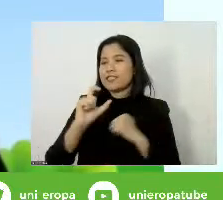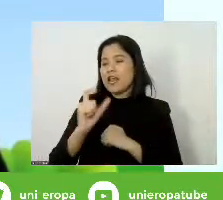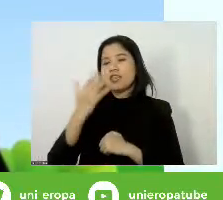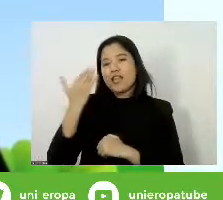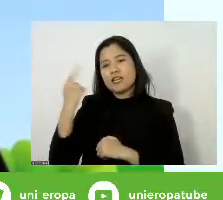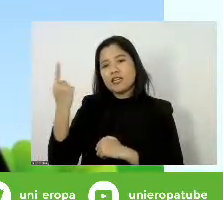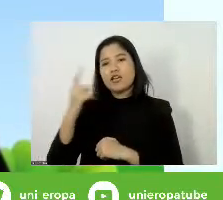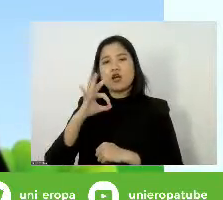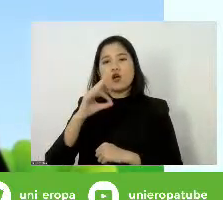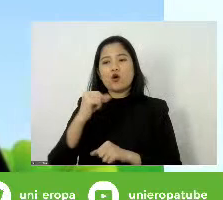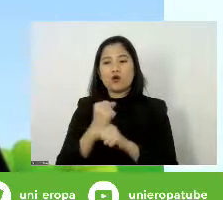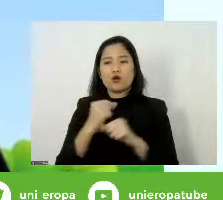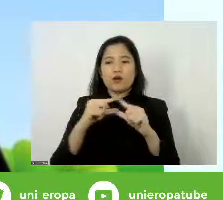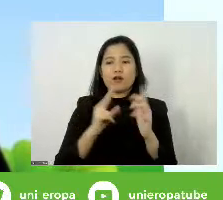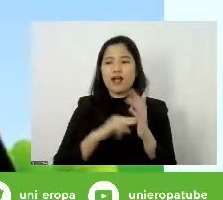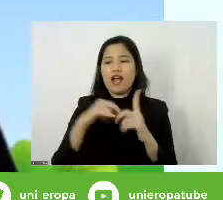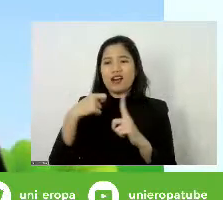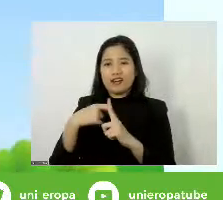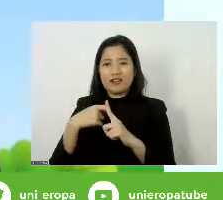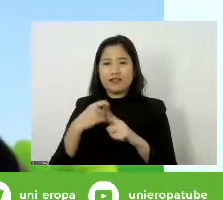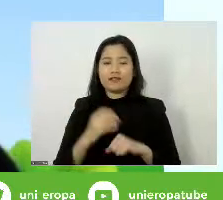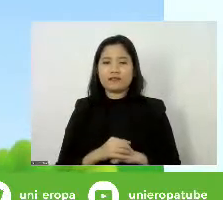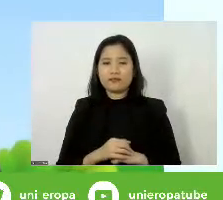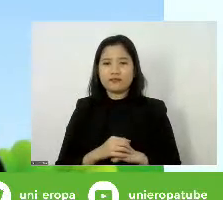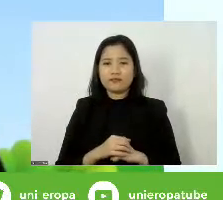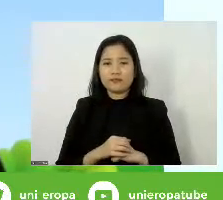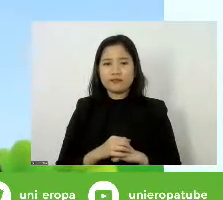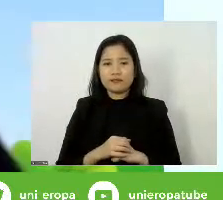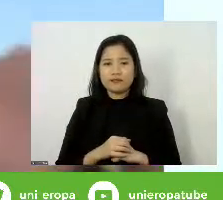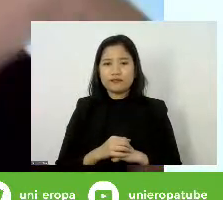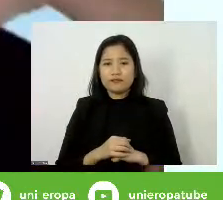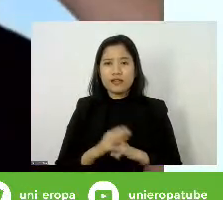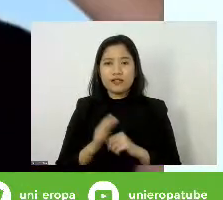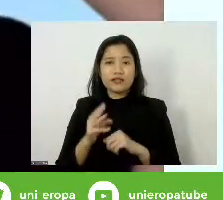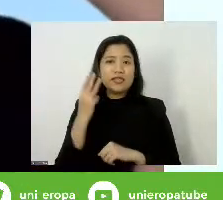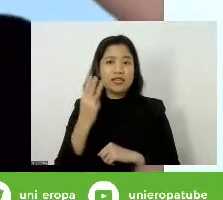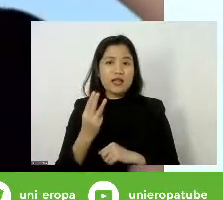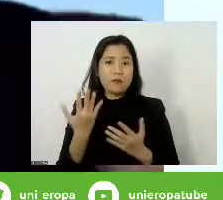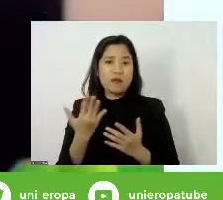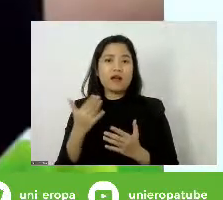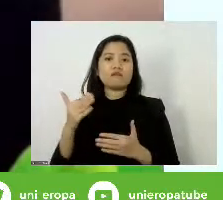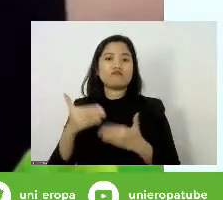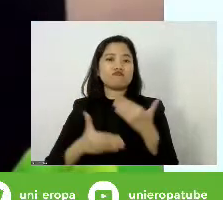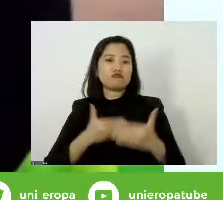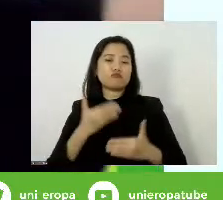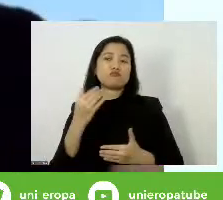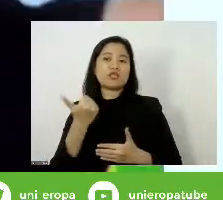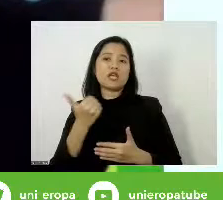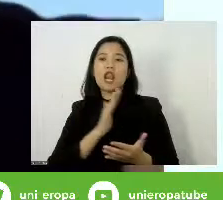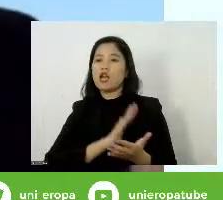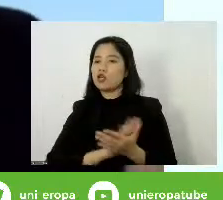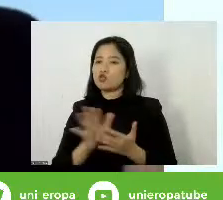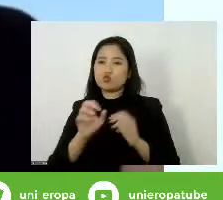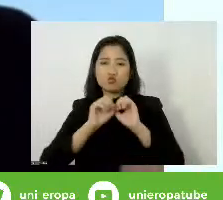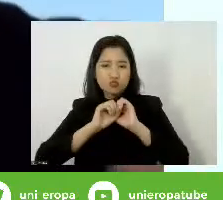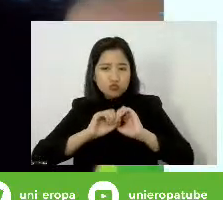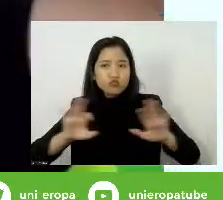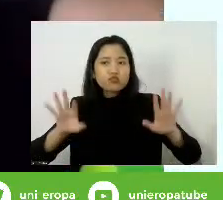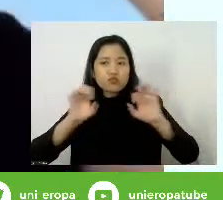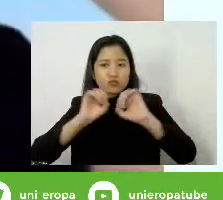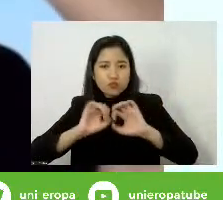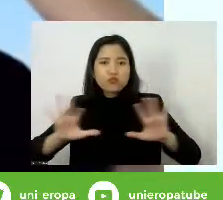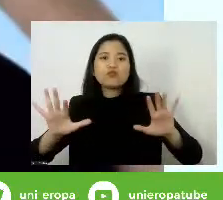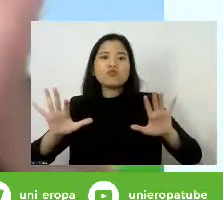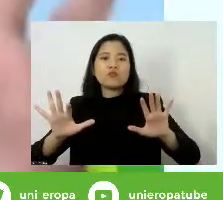yang organik dan Yang pastinya yang ketiga ini berikutnya kita bisa langsung sebarin Suarakan aspirasi kita